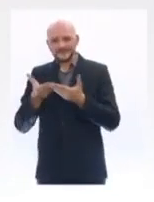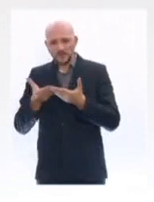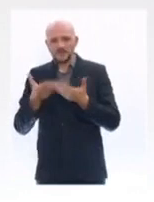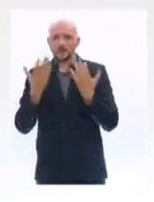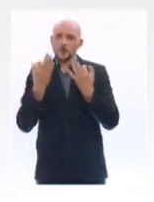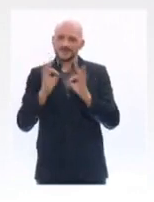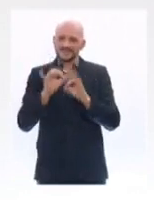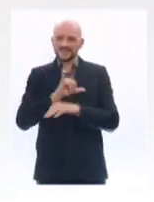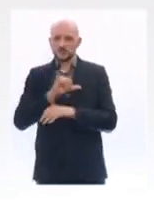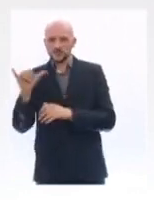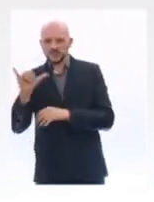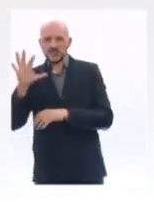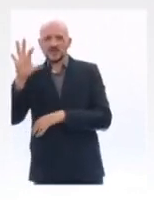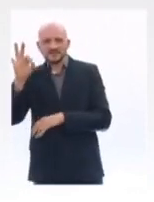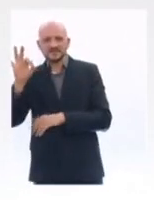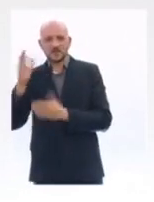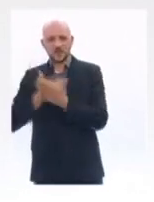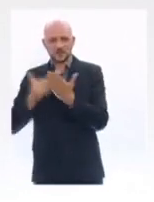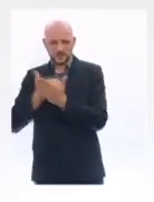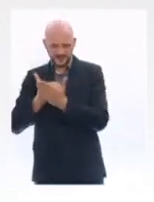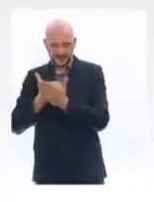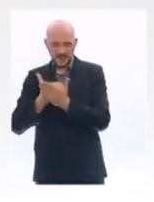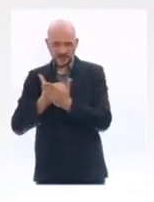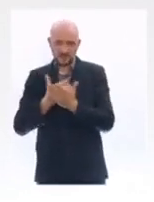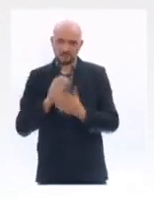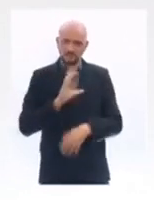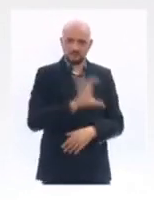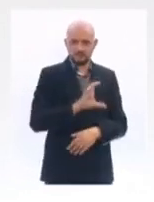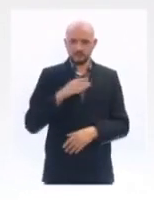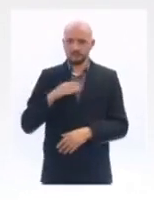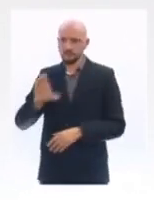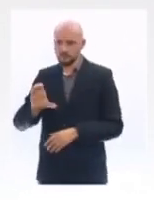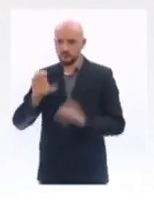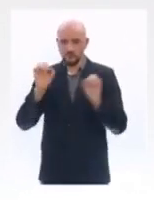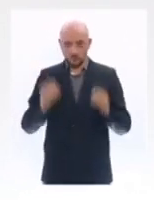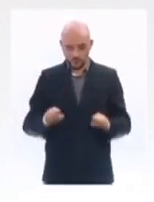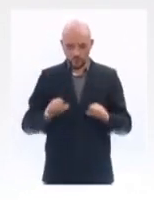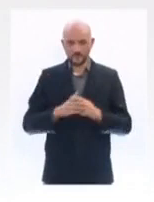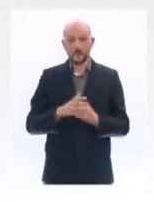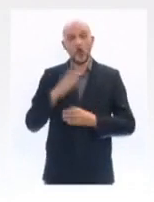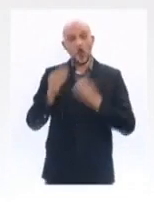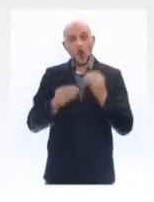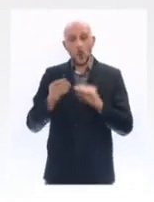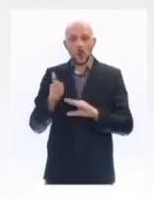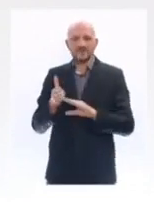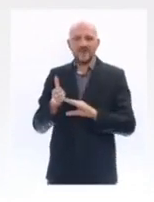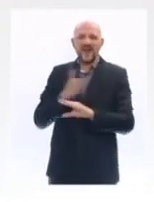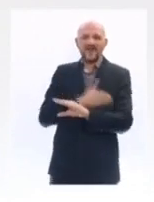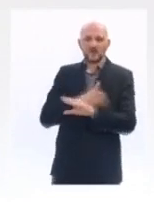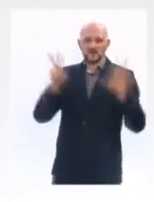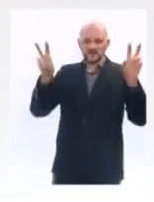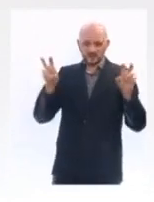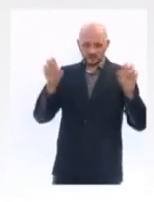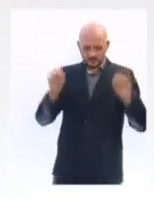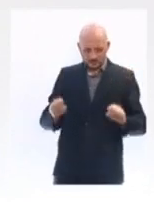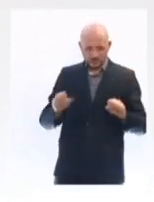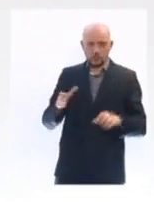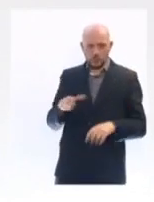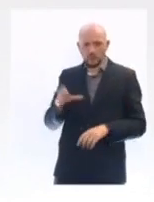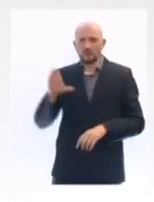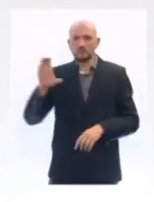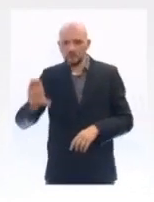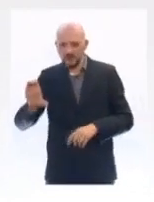pris hier par le président de la République. Il sera tenu. Enfin, les loyers. Même si vous avez un prêt